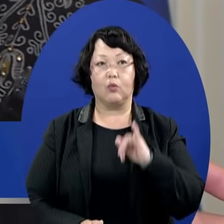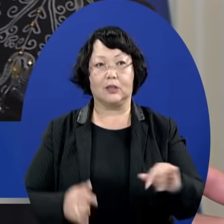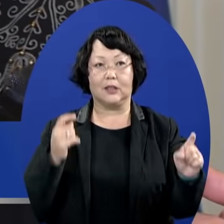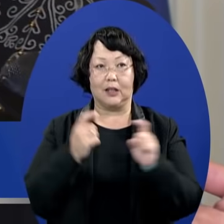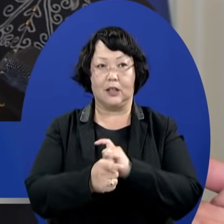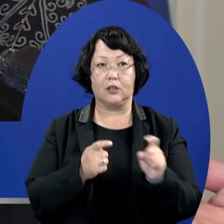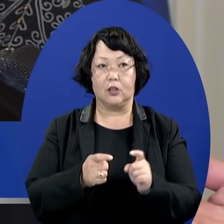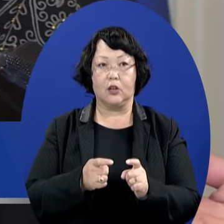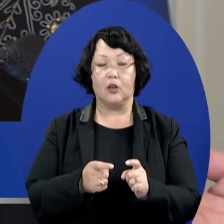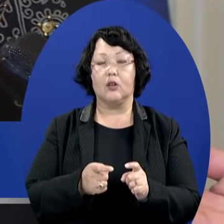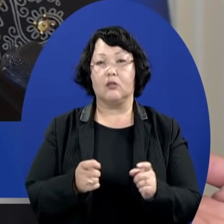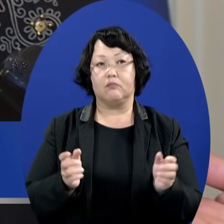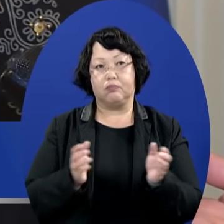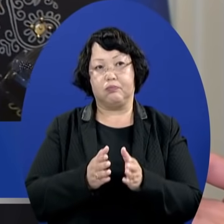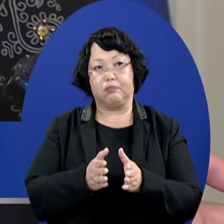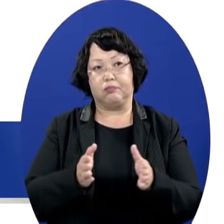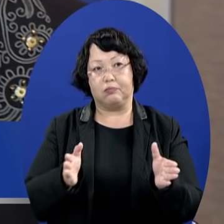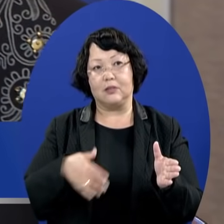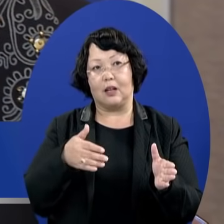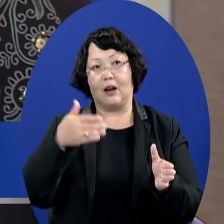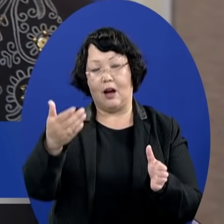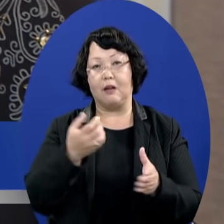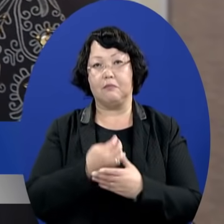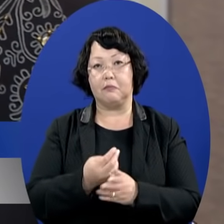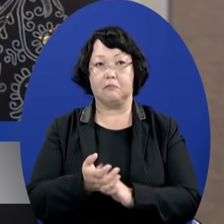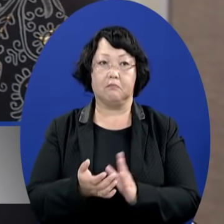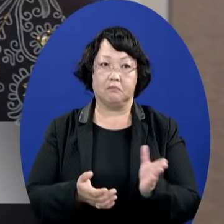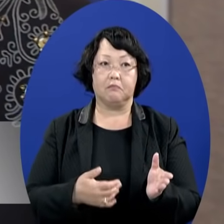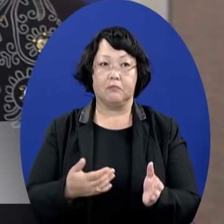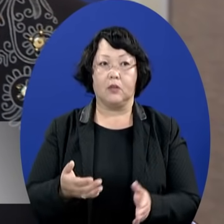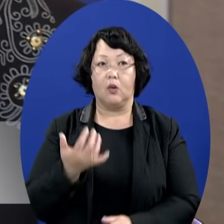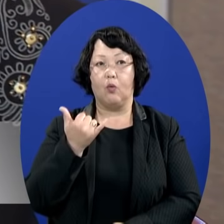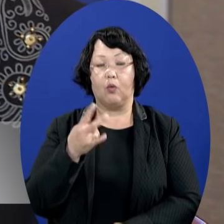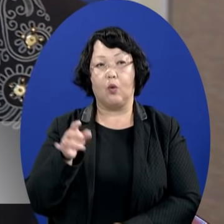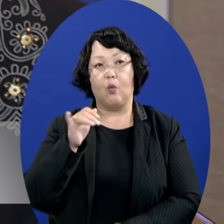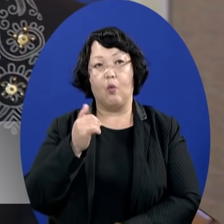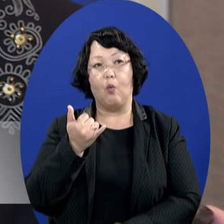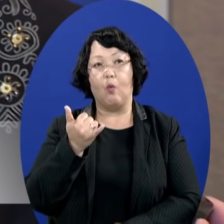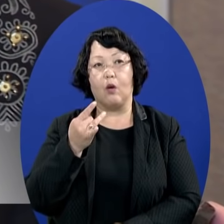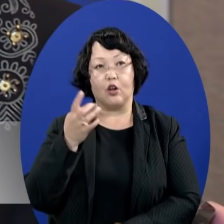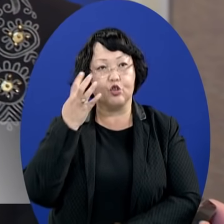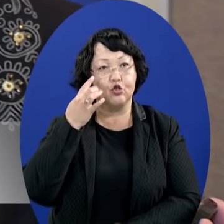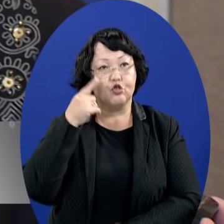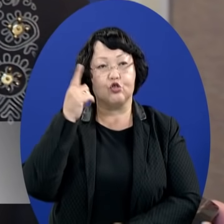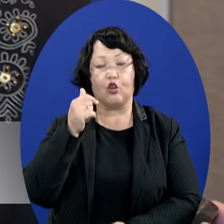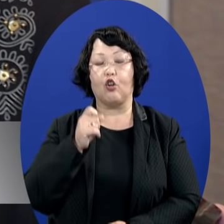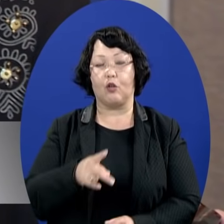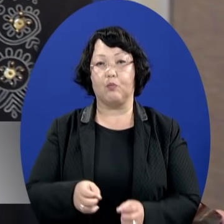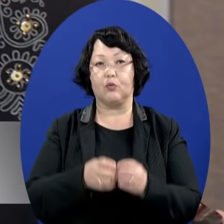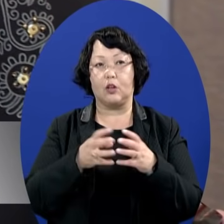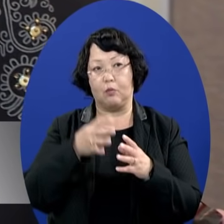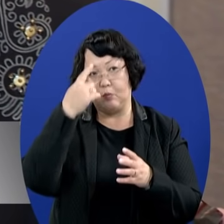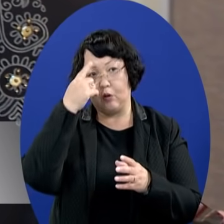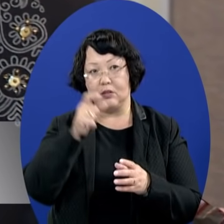өргөжлөөр хөгжүүлэх хүмүүс бас гардуулах санаатай байна. Тэгээд Унгар уран зохиолын бүтээгтүн бүтээлэг